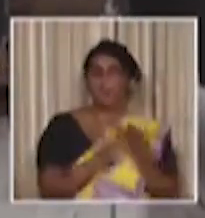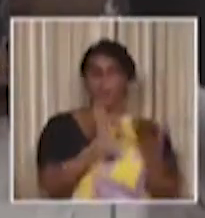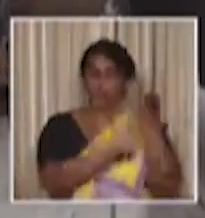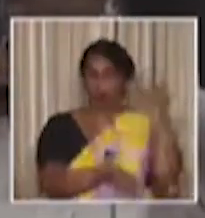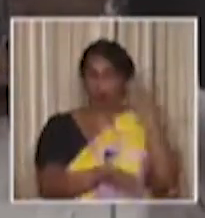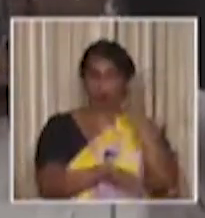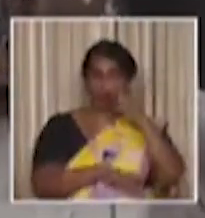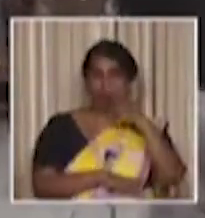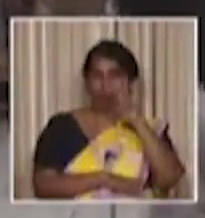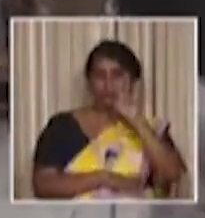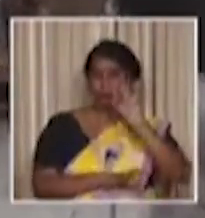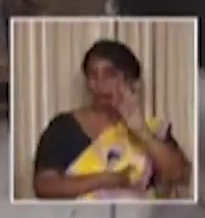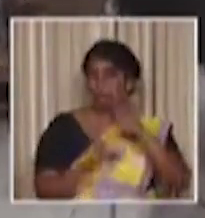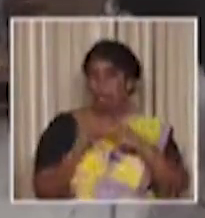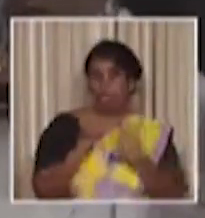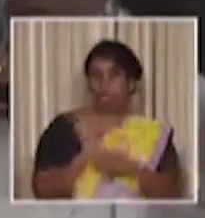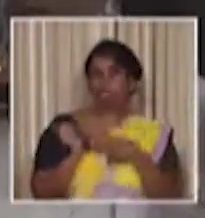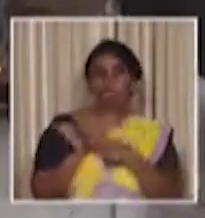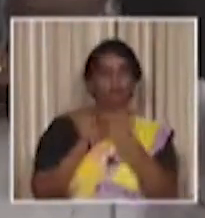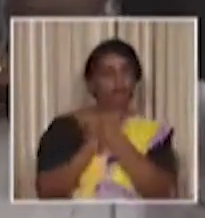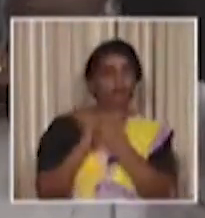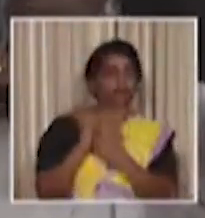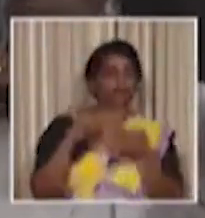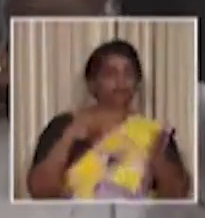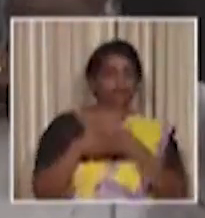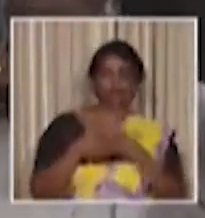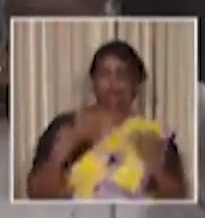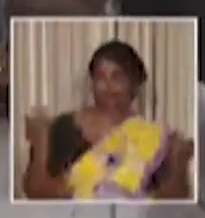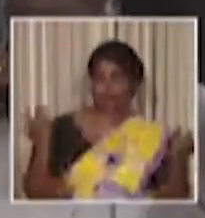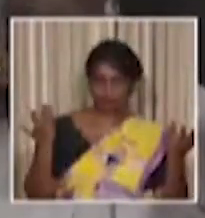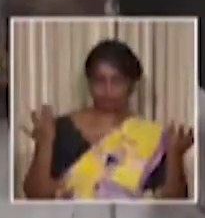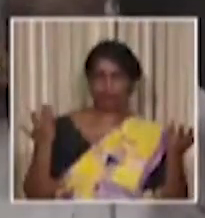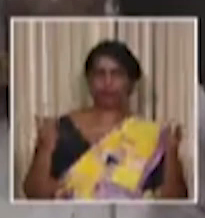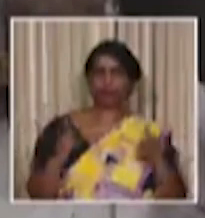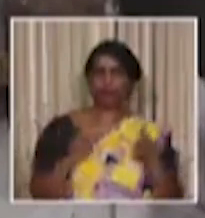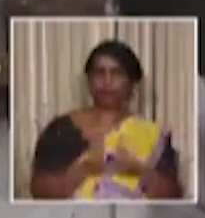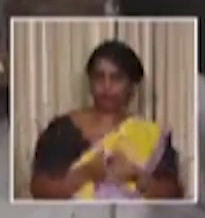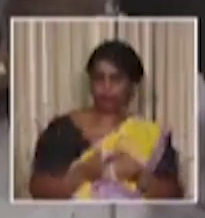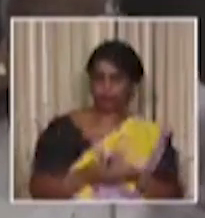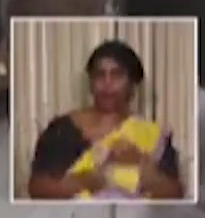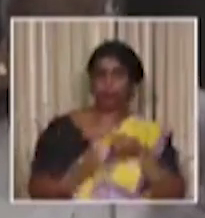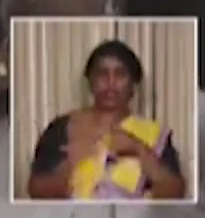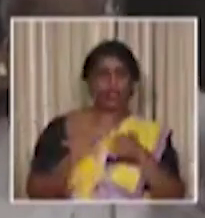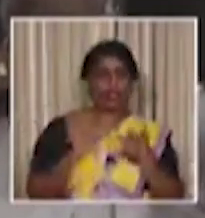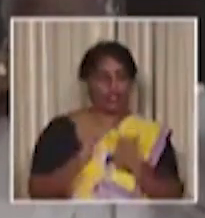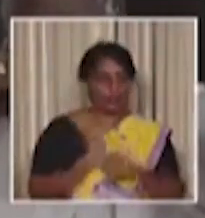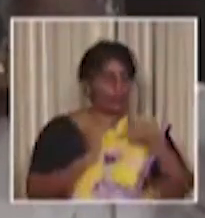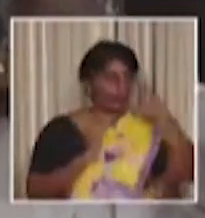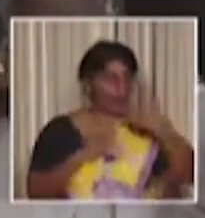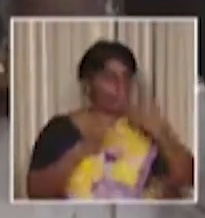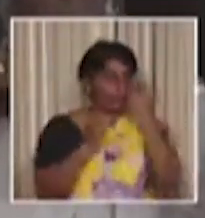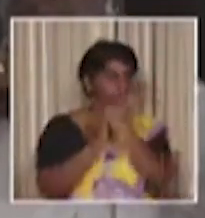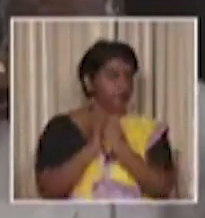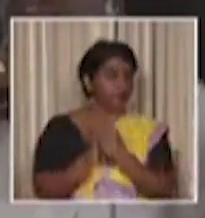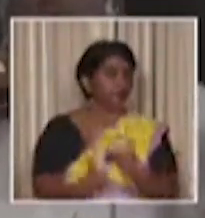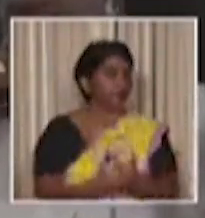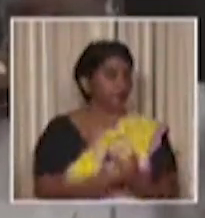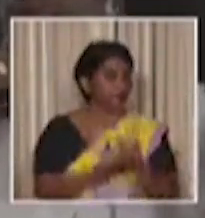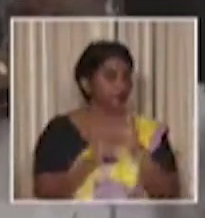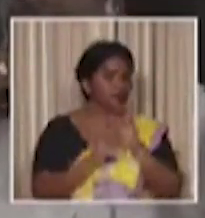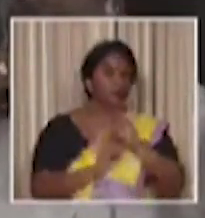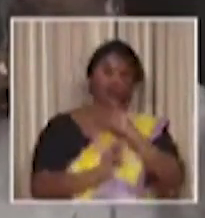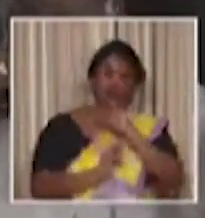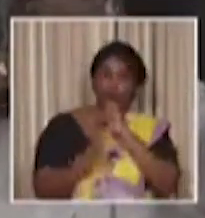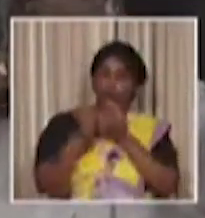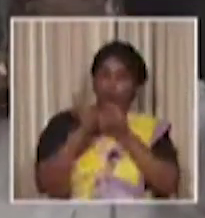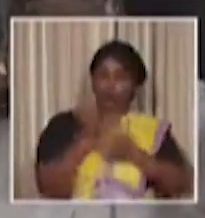ඒක ඒකේ ෂෙඩියුල් එකේ තිබුණේ නැහැ උපලේඛනයේ. ඒ වගේම මේ පනතේ උපලේඛනයේ තිබෙන ආකාරයට තමයි නඩු